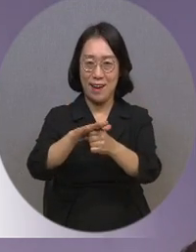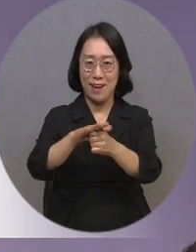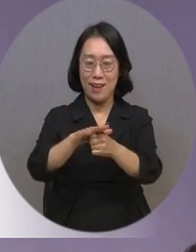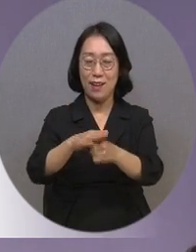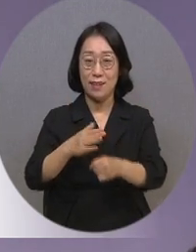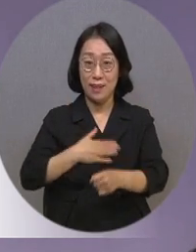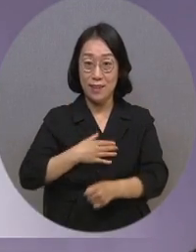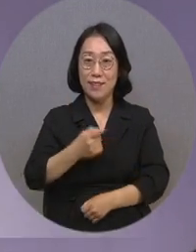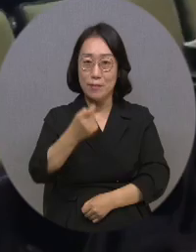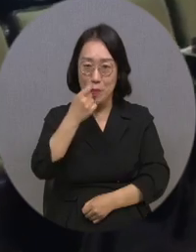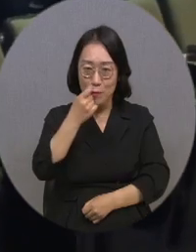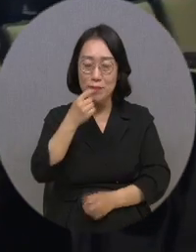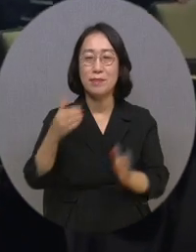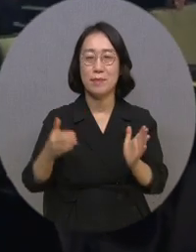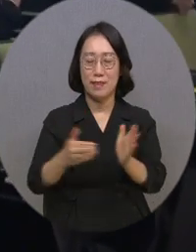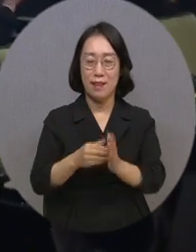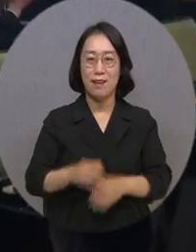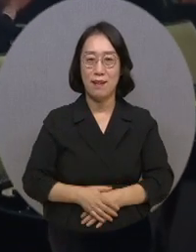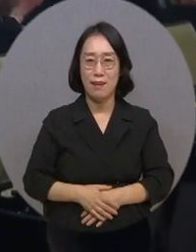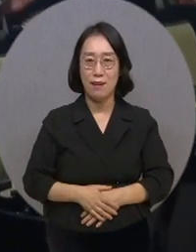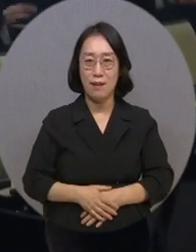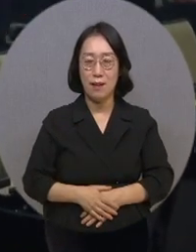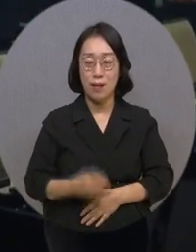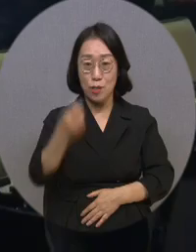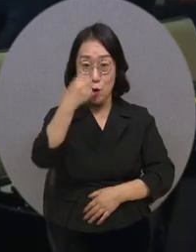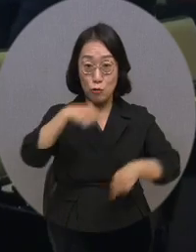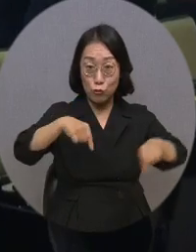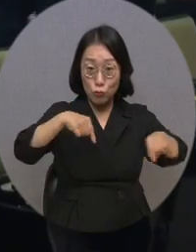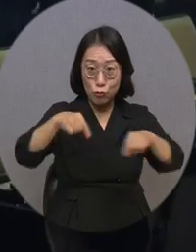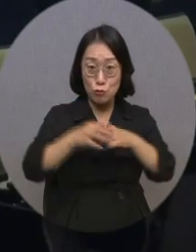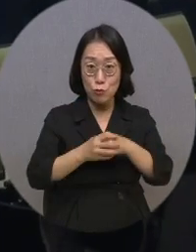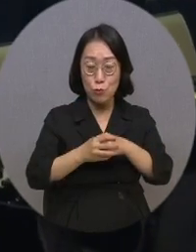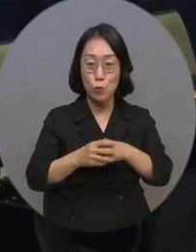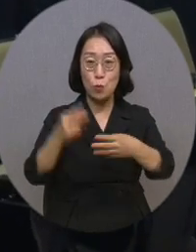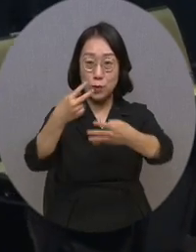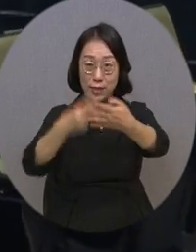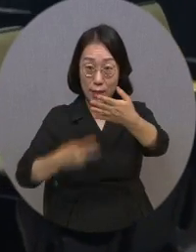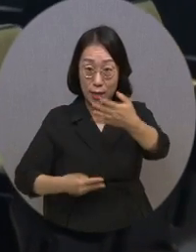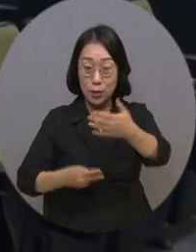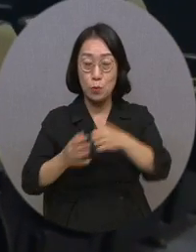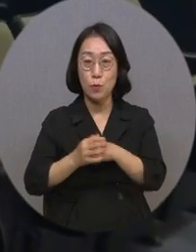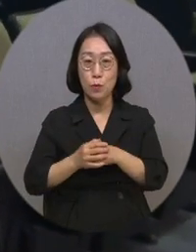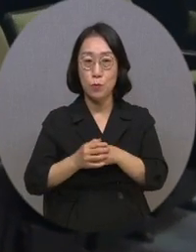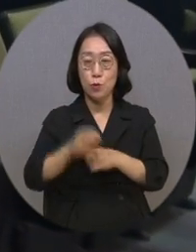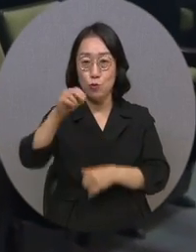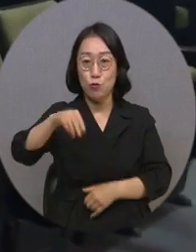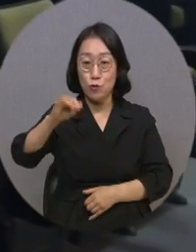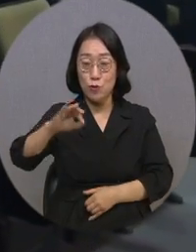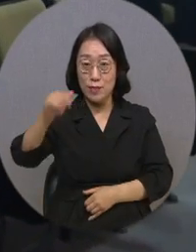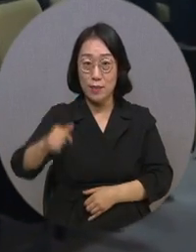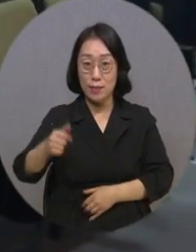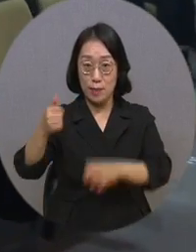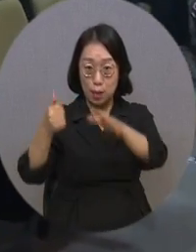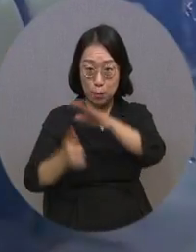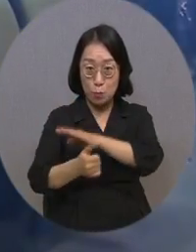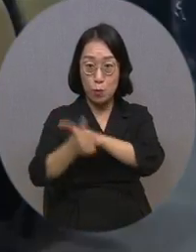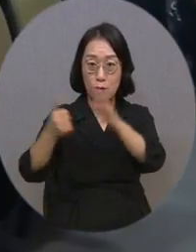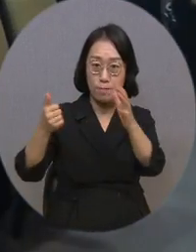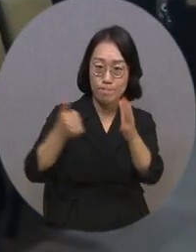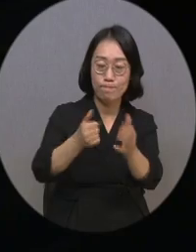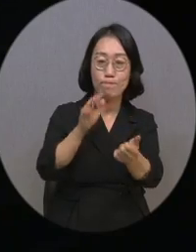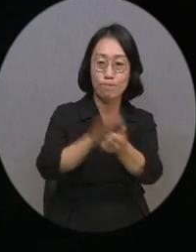저는 사랑을 배웠습니다. 총 연출과 시나리오는 극단 허리 유준식 대표가 함께하며